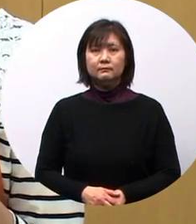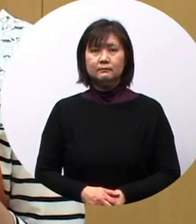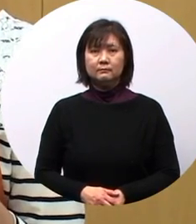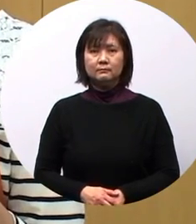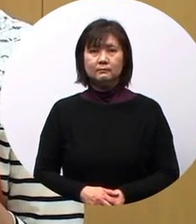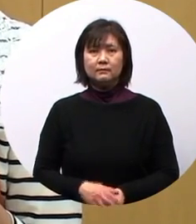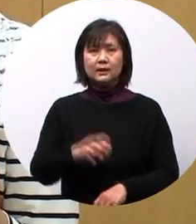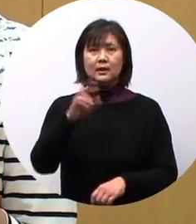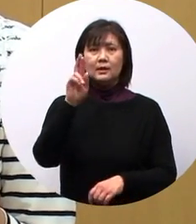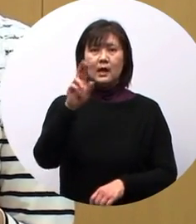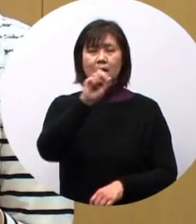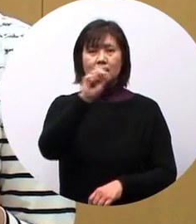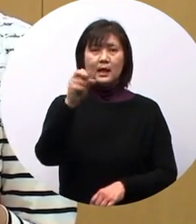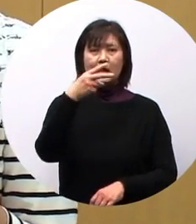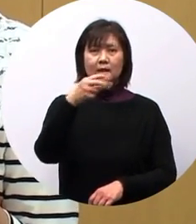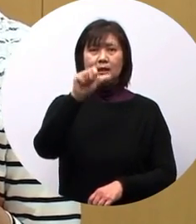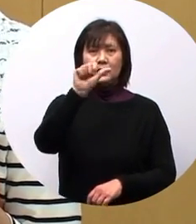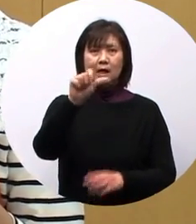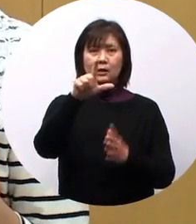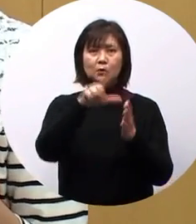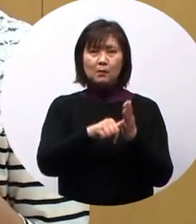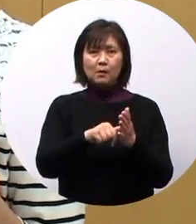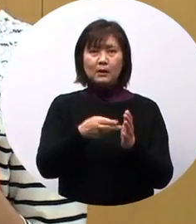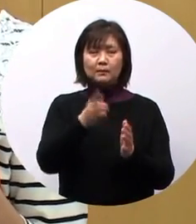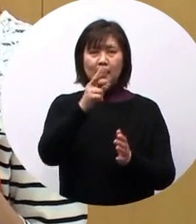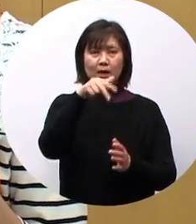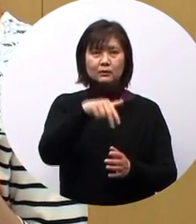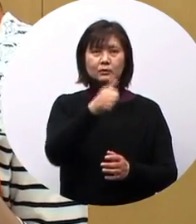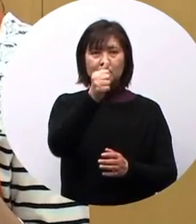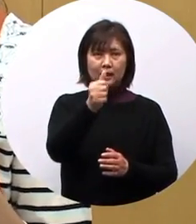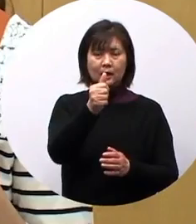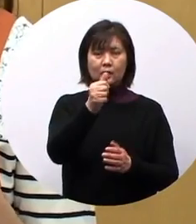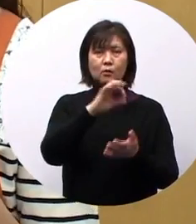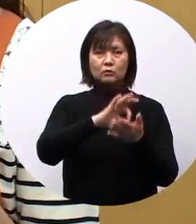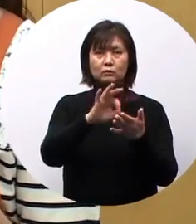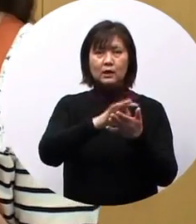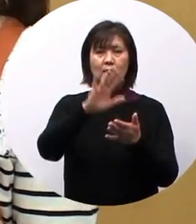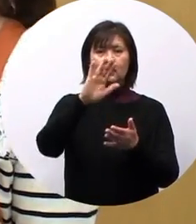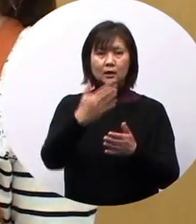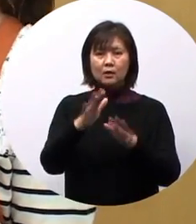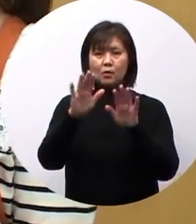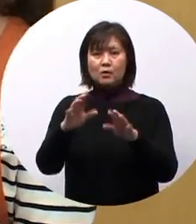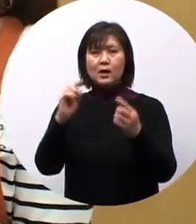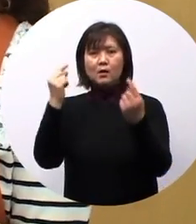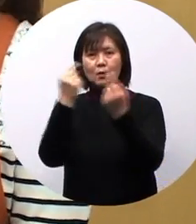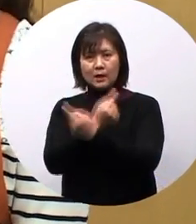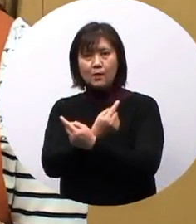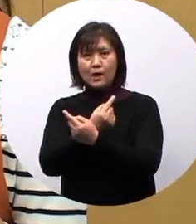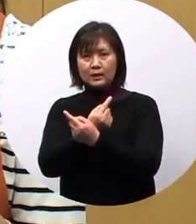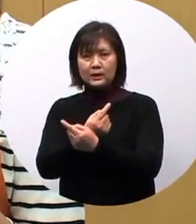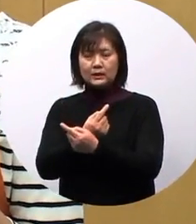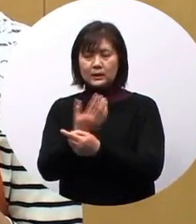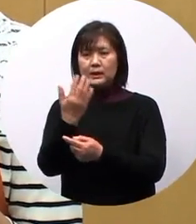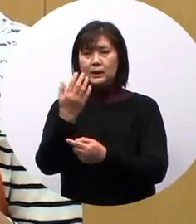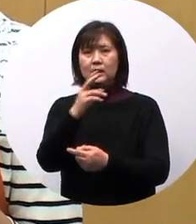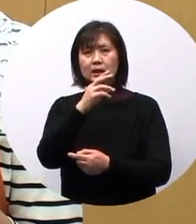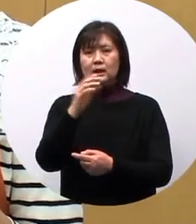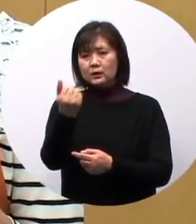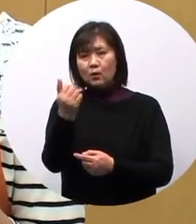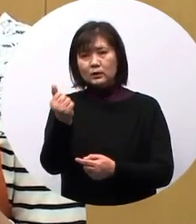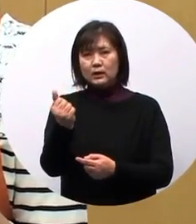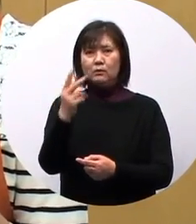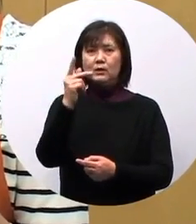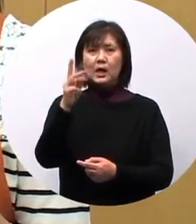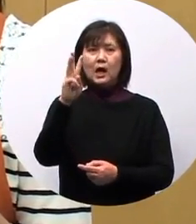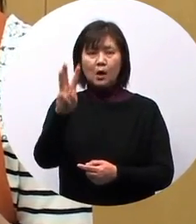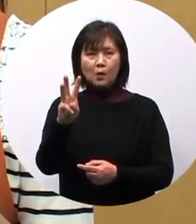さあ、ラザニアというと普通使うのはパスタなんですが、今回は餃子の皮を使っていくんですね。 はい。そして餃子の皮を使